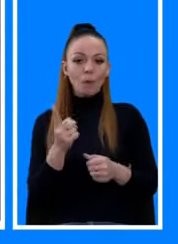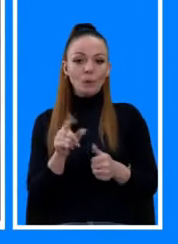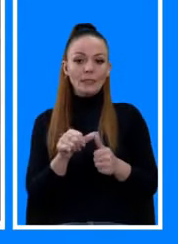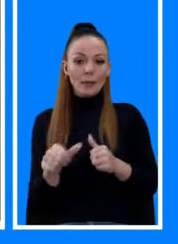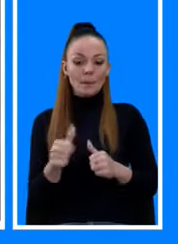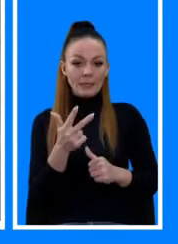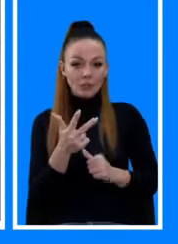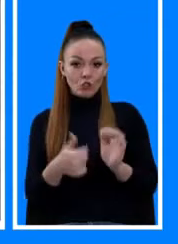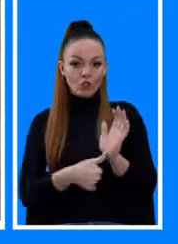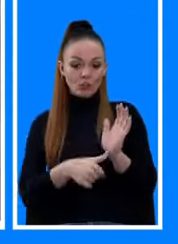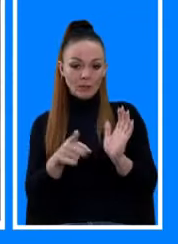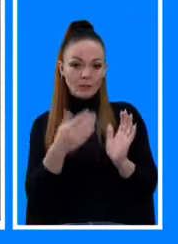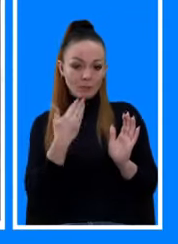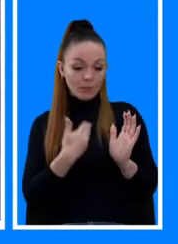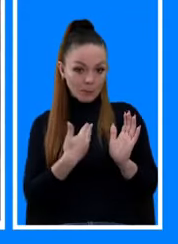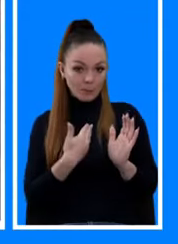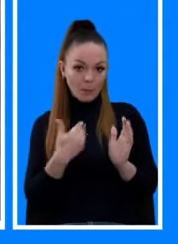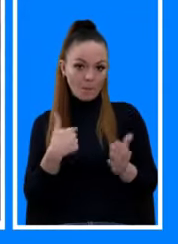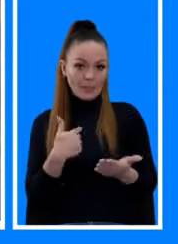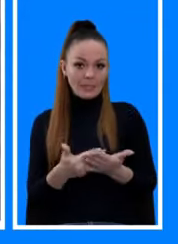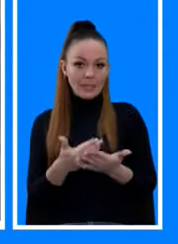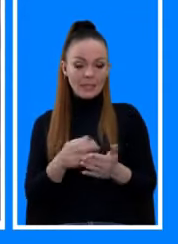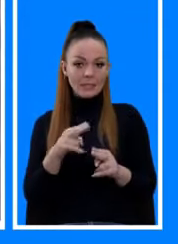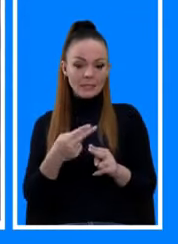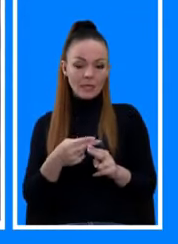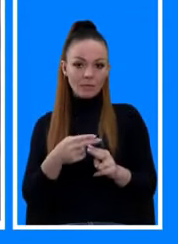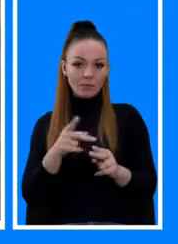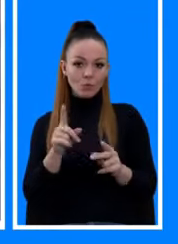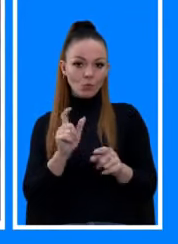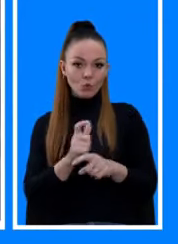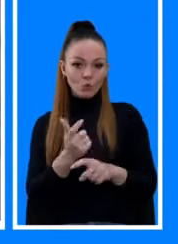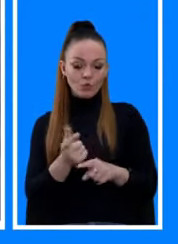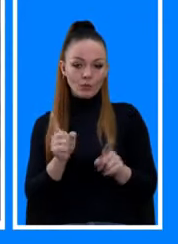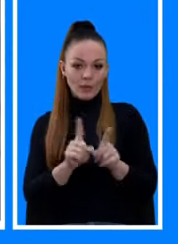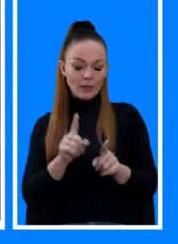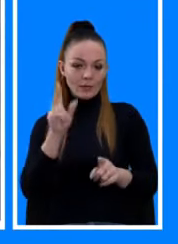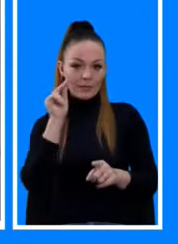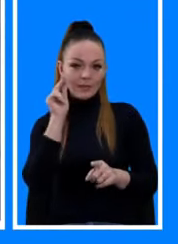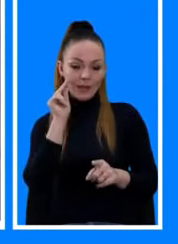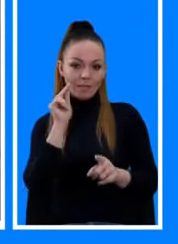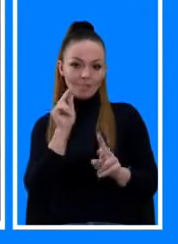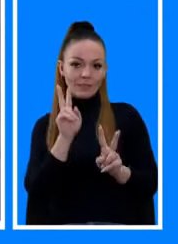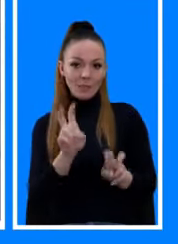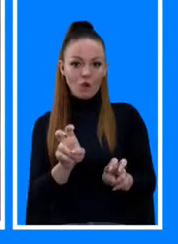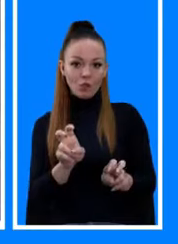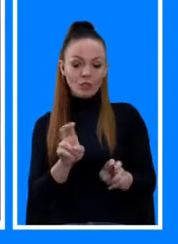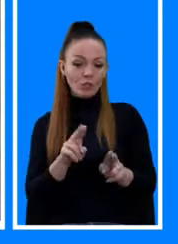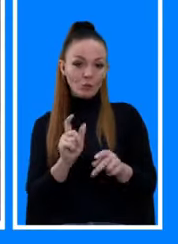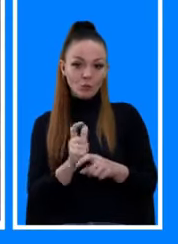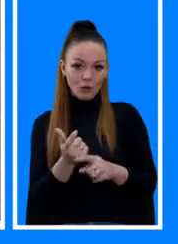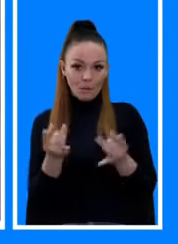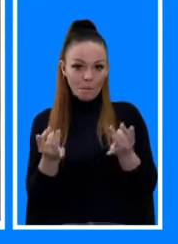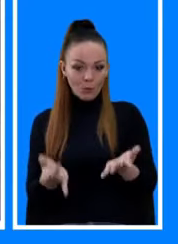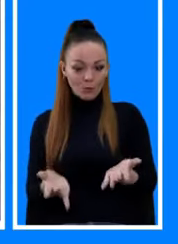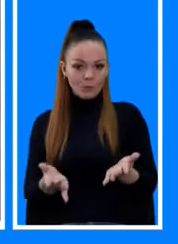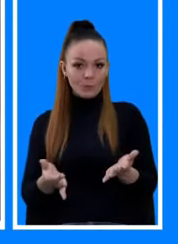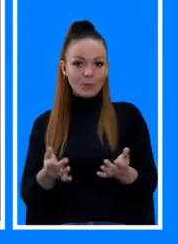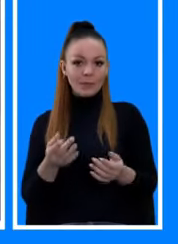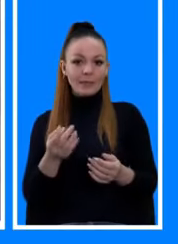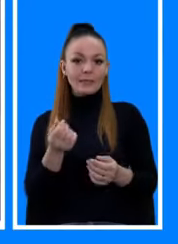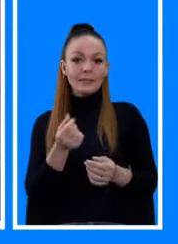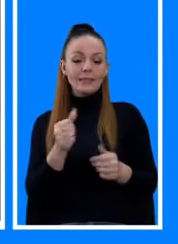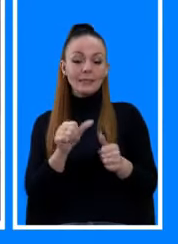36? Мені здається, що це символічна, дуже символічна цифра. Все дуже просто. Стільки,